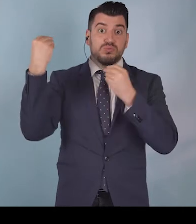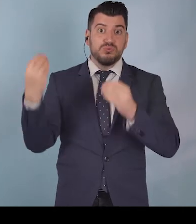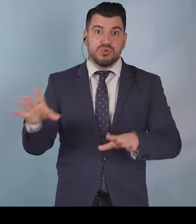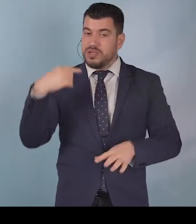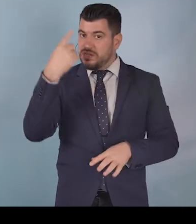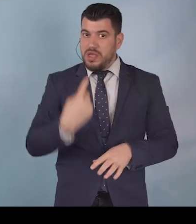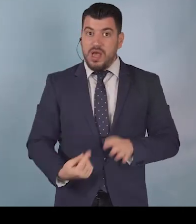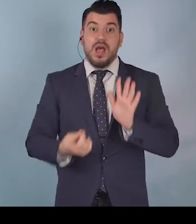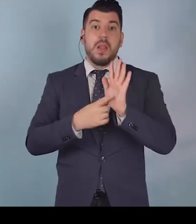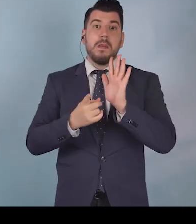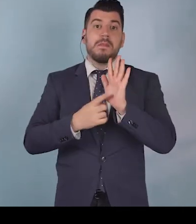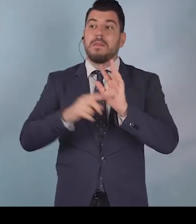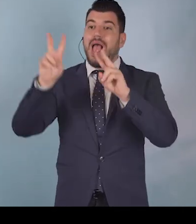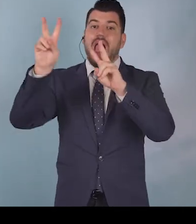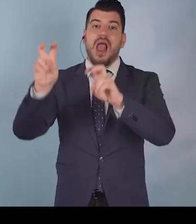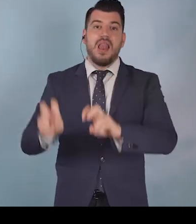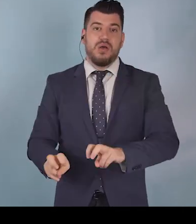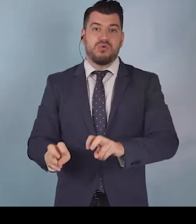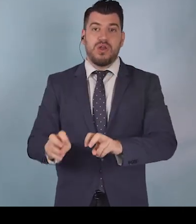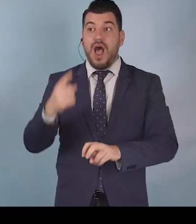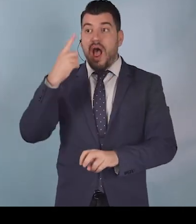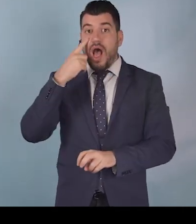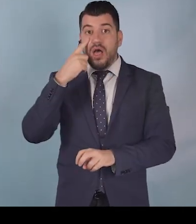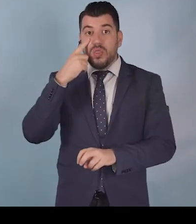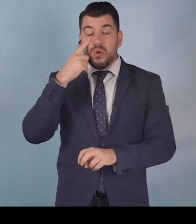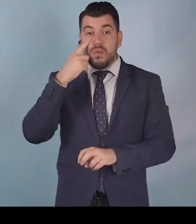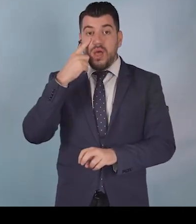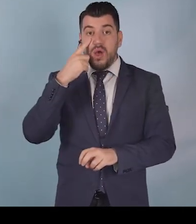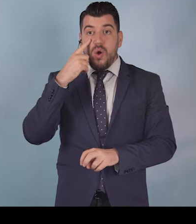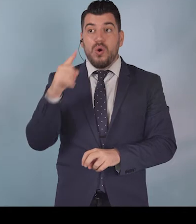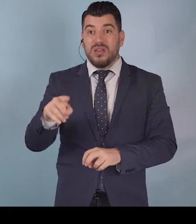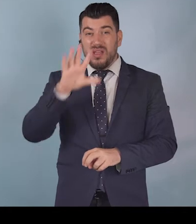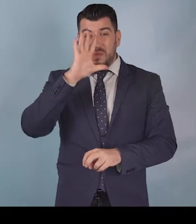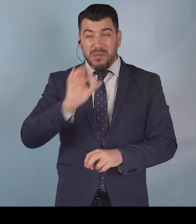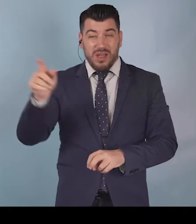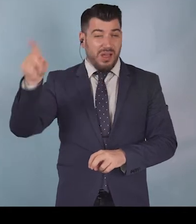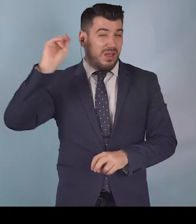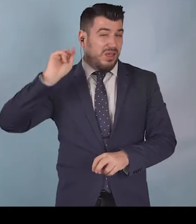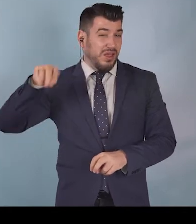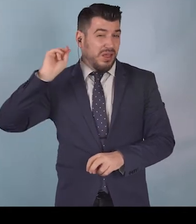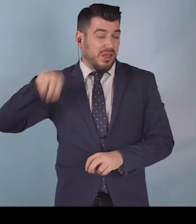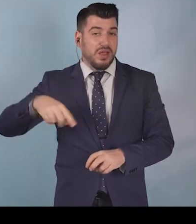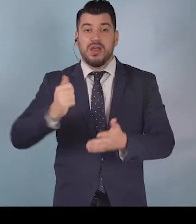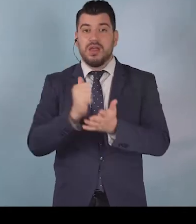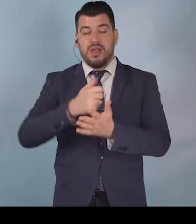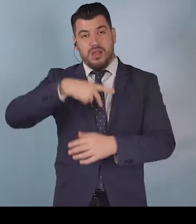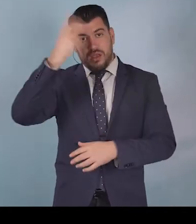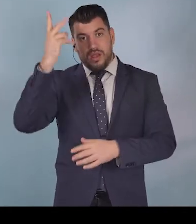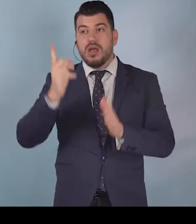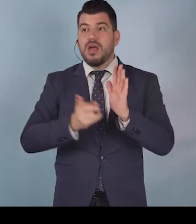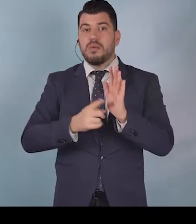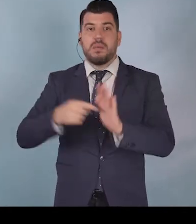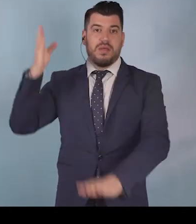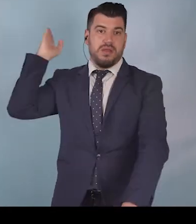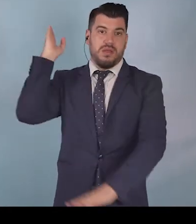ελέγχονται και οπουδήποτε φανεί κάτι, θα πρέπει να υπάρξουν αυστηρότατες κυρώσεις για να περάσει και ένα μήνυμα. Και